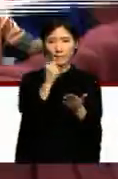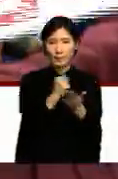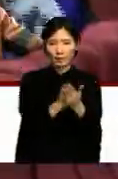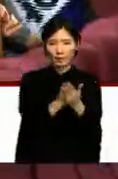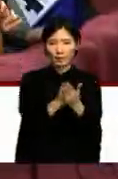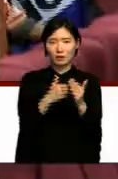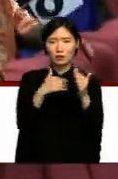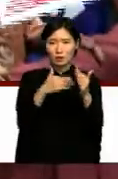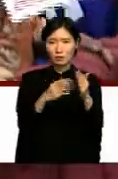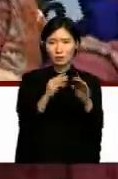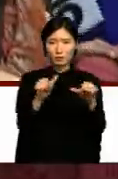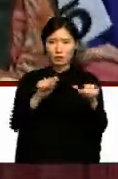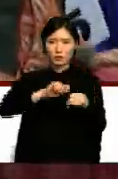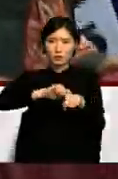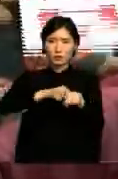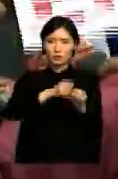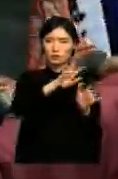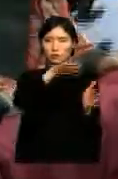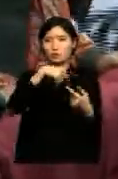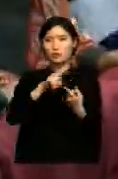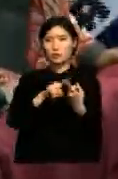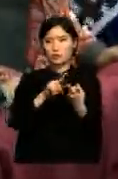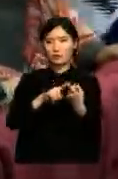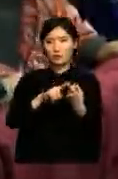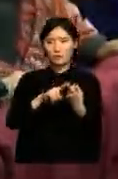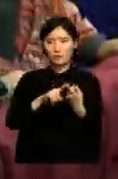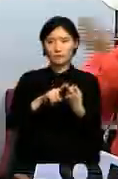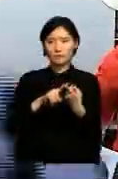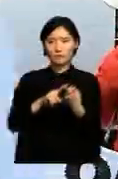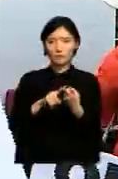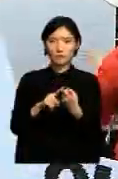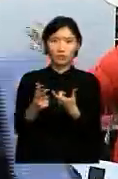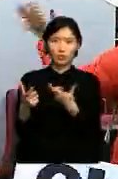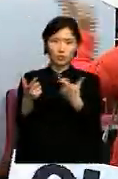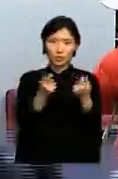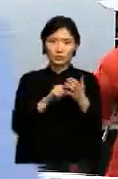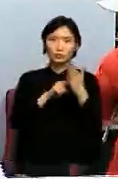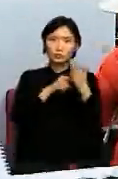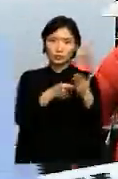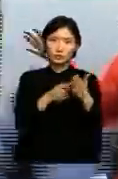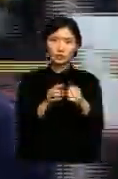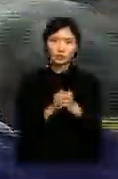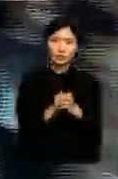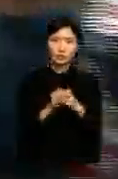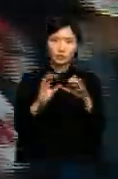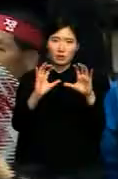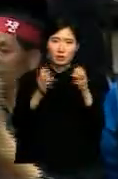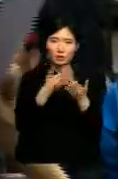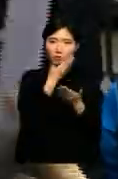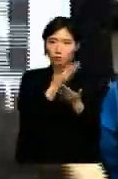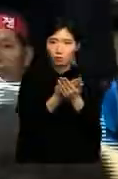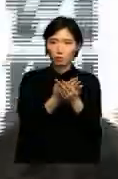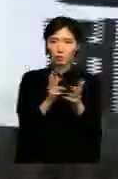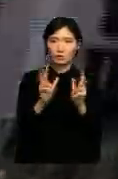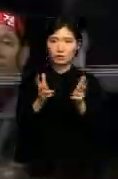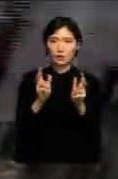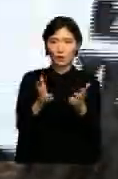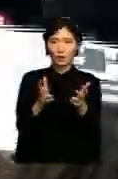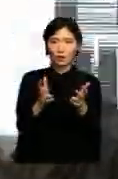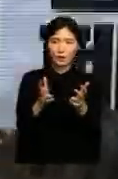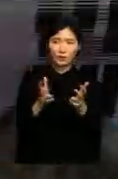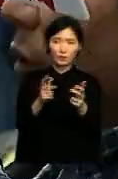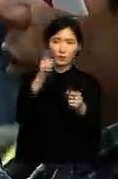토지 강제 수용 반대의 한 목소리를 냈습니다 국가에서 국책 사업 이라고 사업 이라는